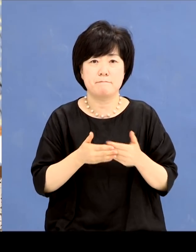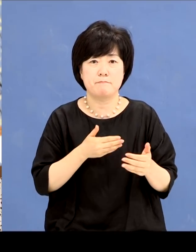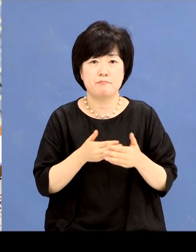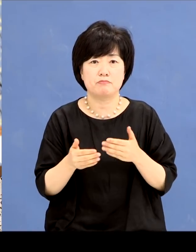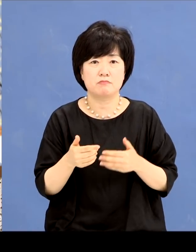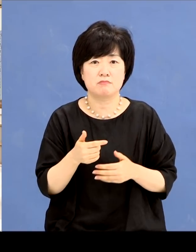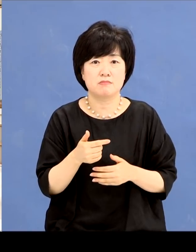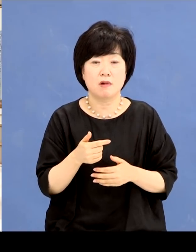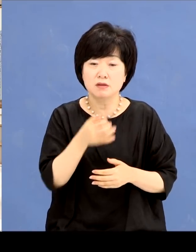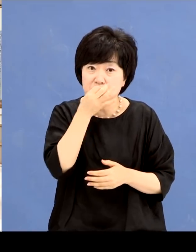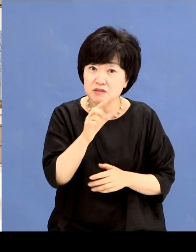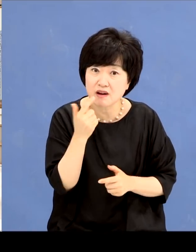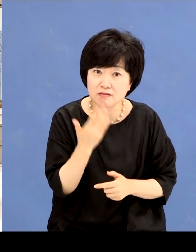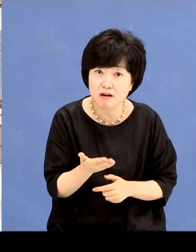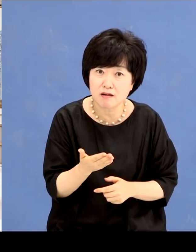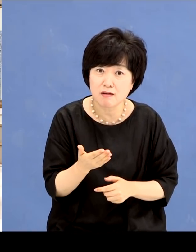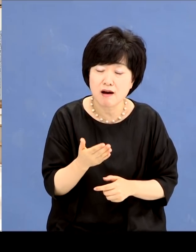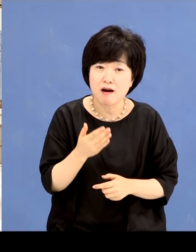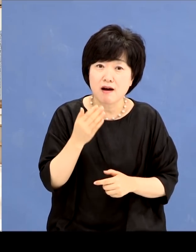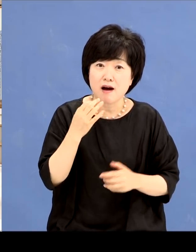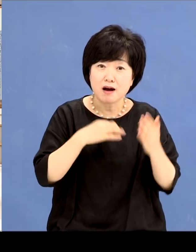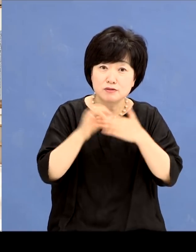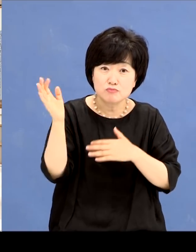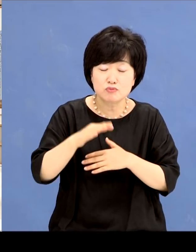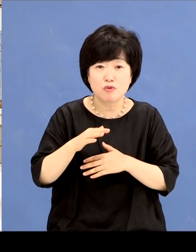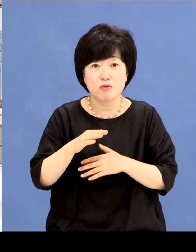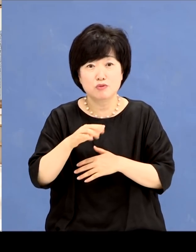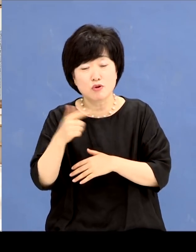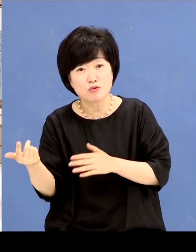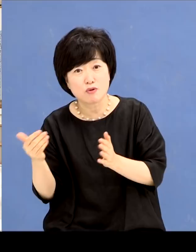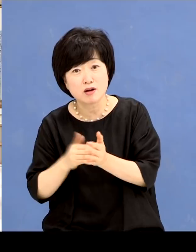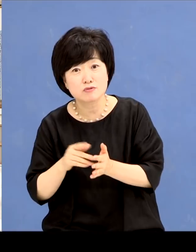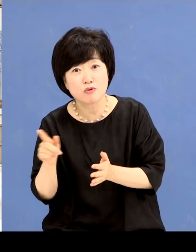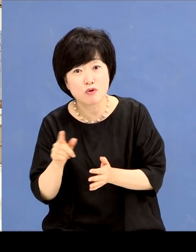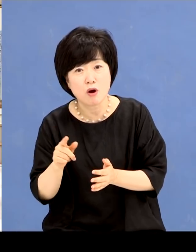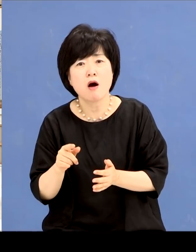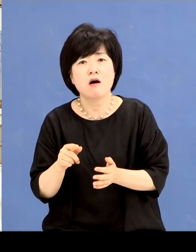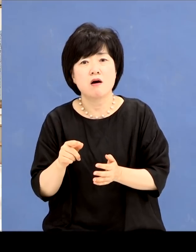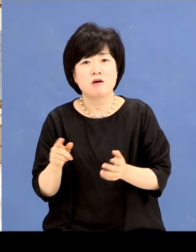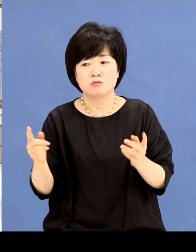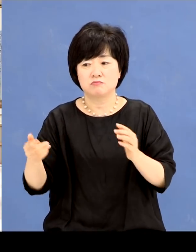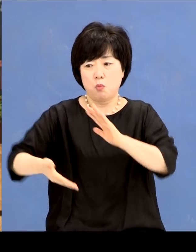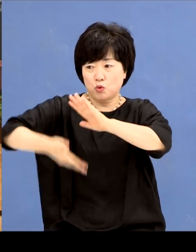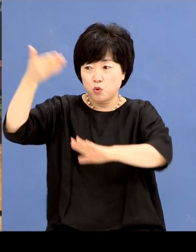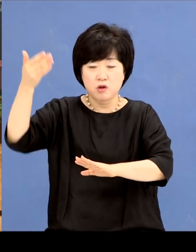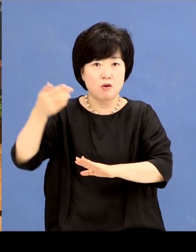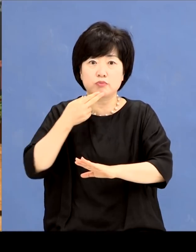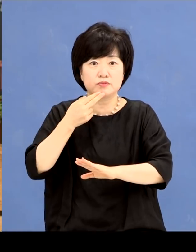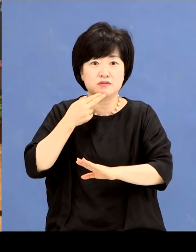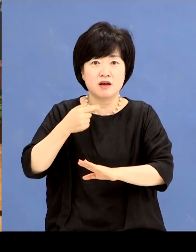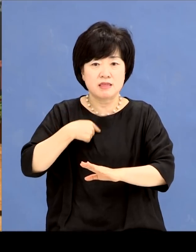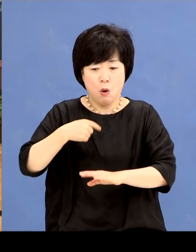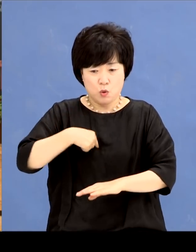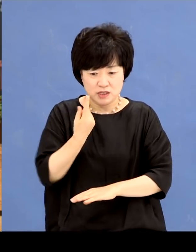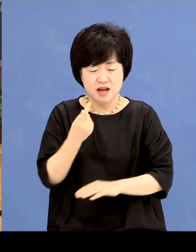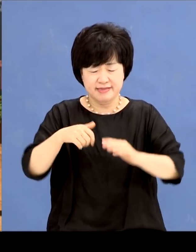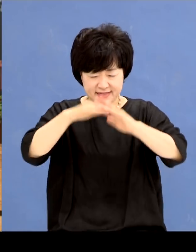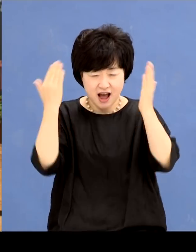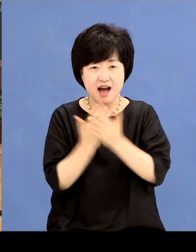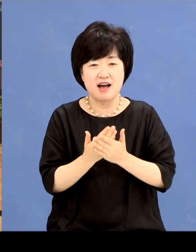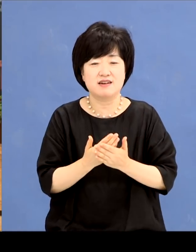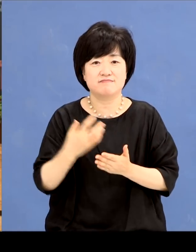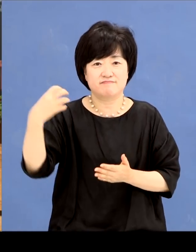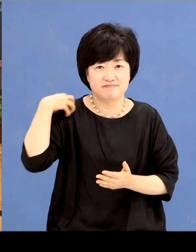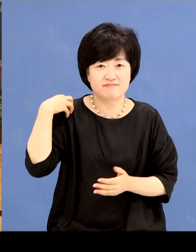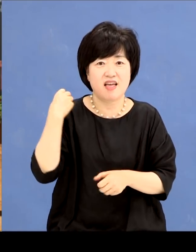힘들지 않았어요? 네, 저는 너무 좋았어요. 아니 직접 아침부터 밤까지 일하진 않을 거예요. 예. 2교대를 할 거 아니에요? 아니에요. 그렇게 교대 했어요. 없이요? 예, 저는 그렇게 했어요. 교대 없이? 예, 본인이